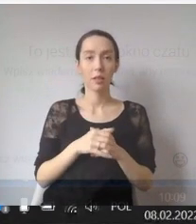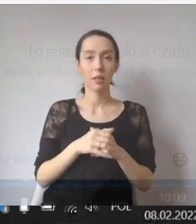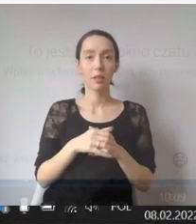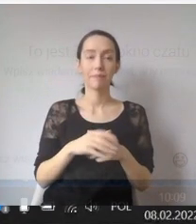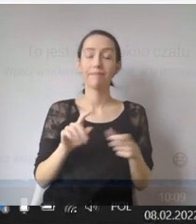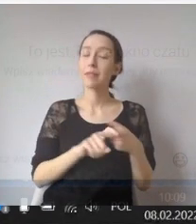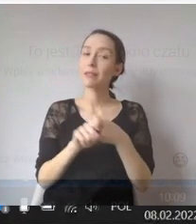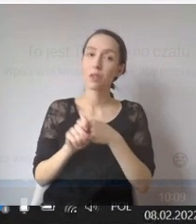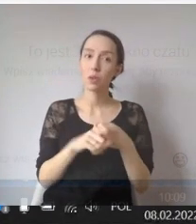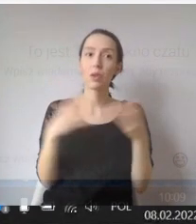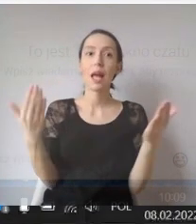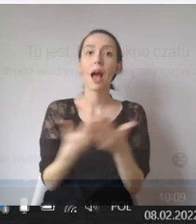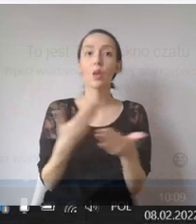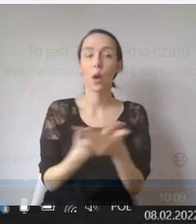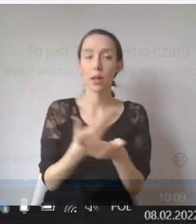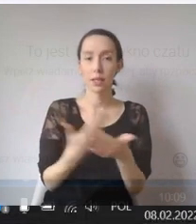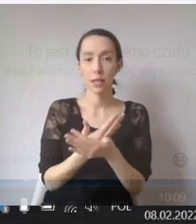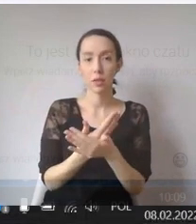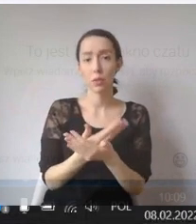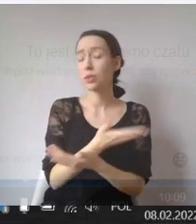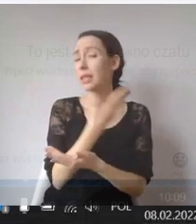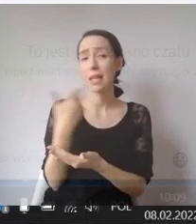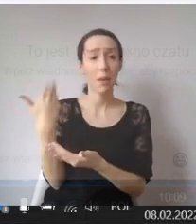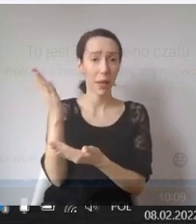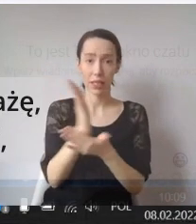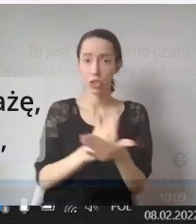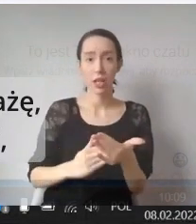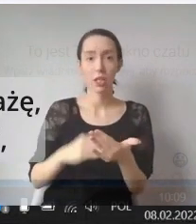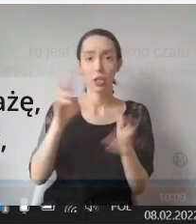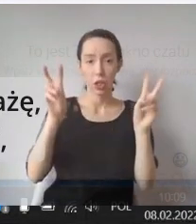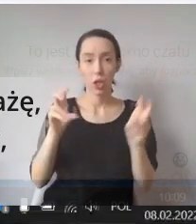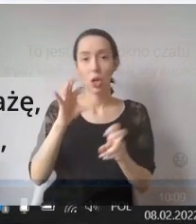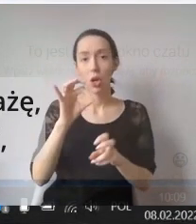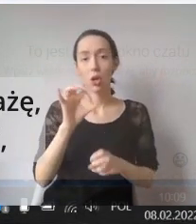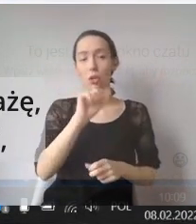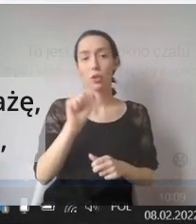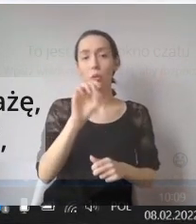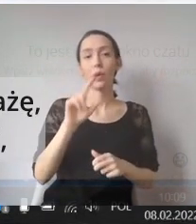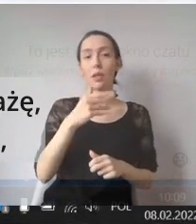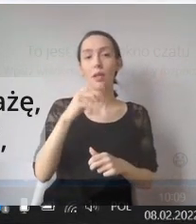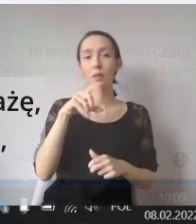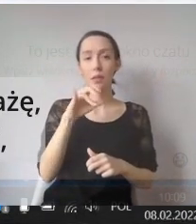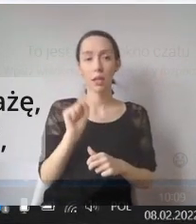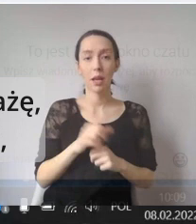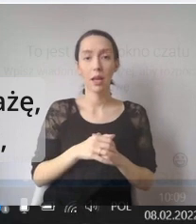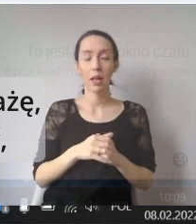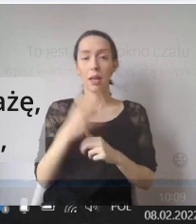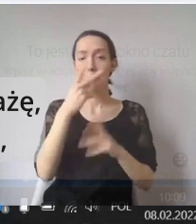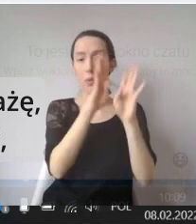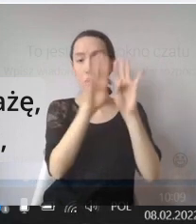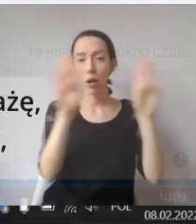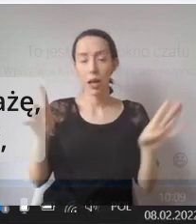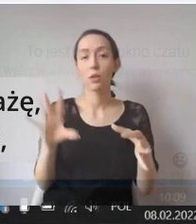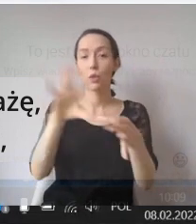na LinkedInie, już tej części nie ma. Nie ma czegoś takiego jak osiągnięcia. Także teraz poszeruję ekran, udostępnię swój ekran